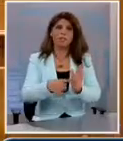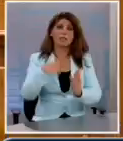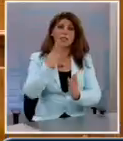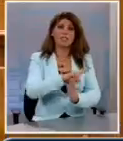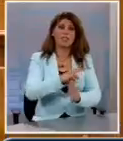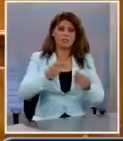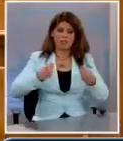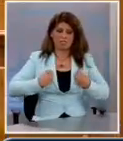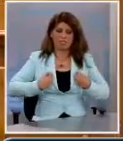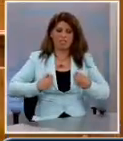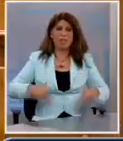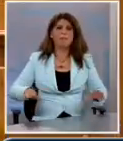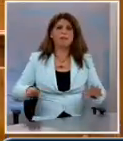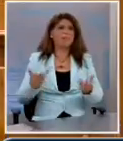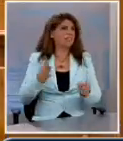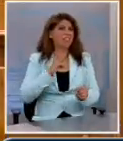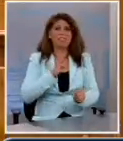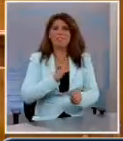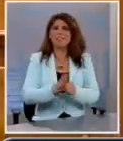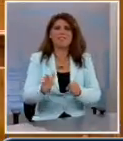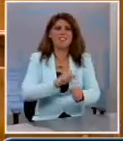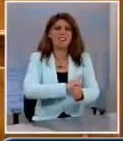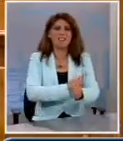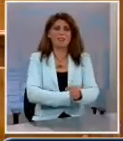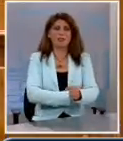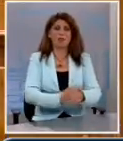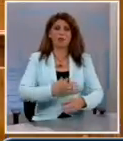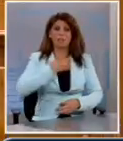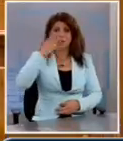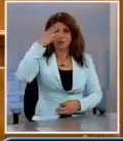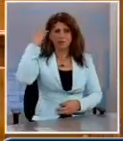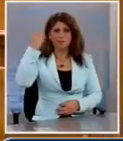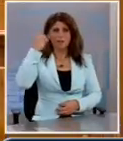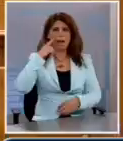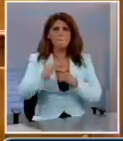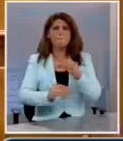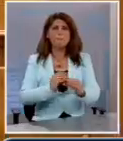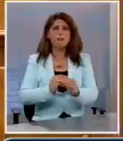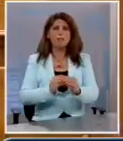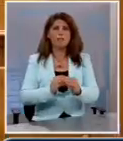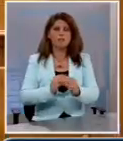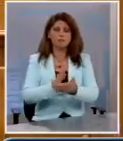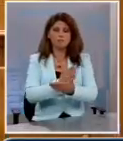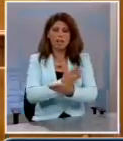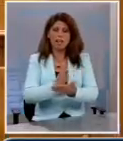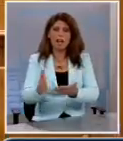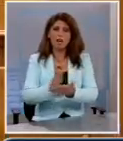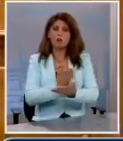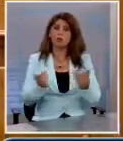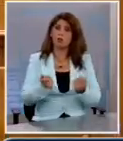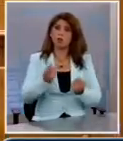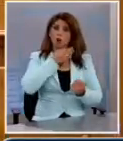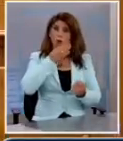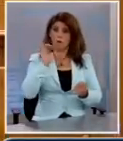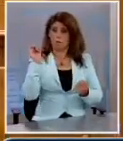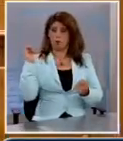της γύμνια και ανεπάρκεια. Ο κύριος Τσίπρας επενδύει στο διχασμό. Το έκανε και στην ομιλία του προχθές